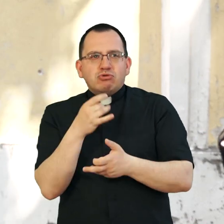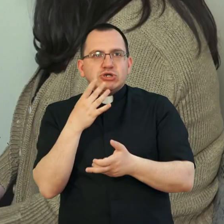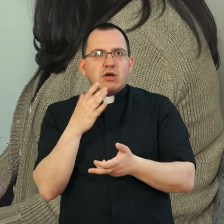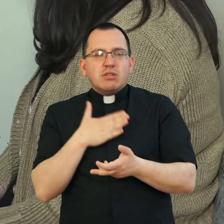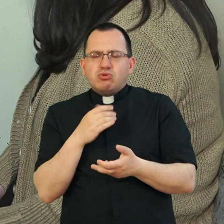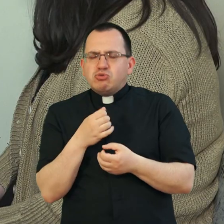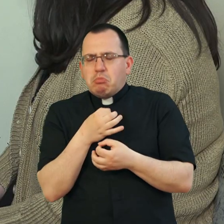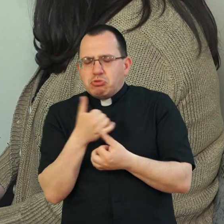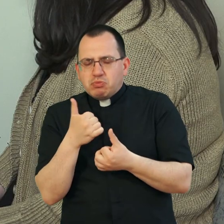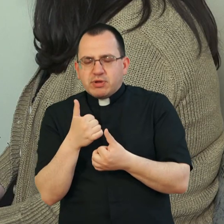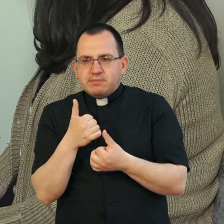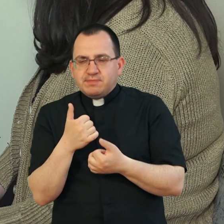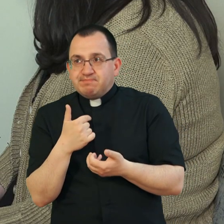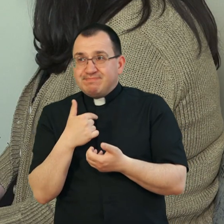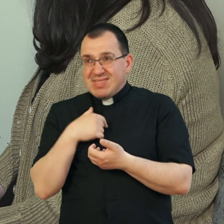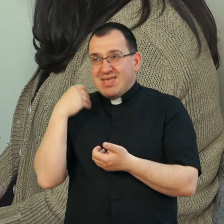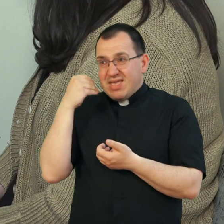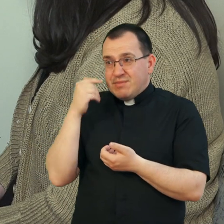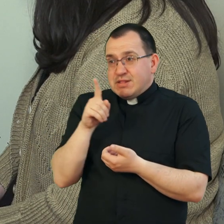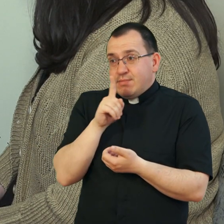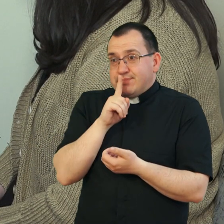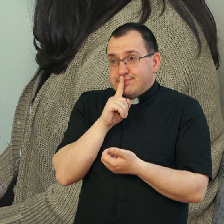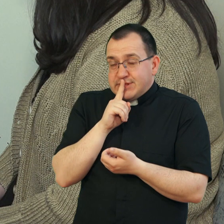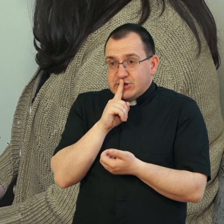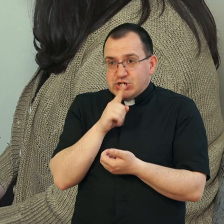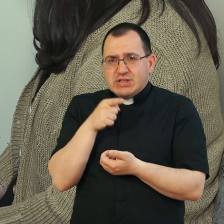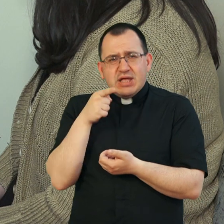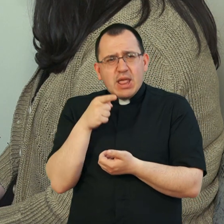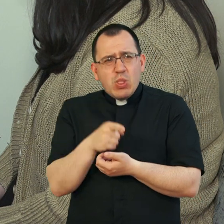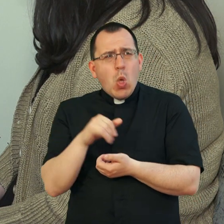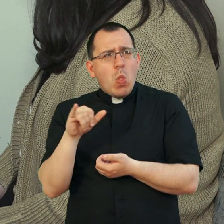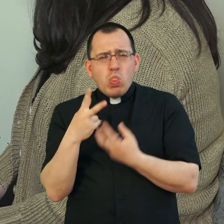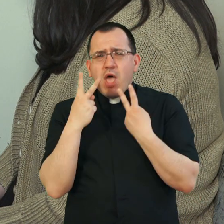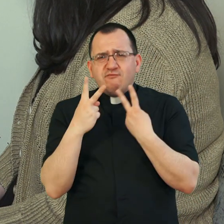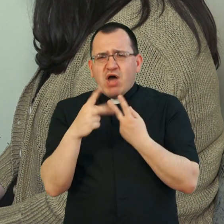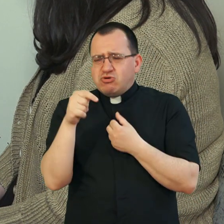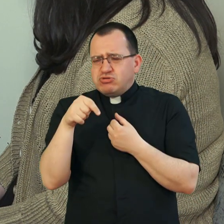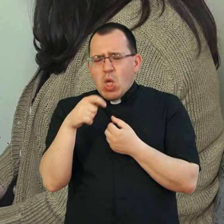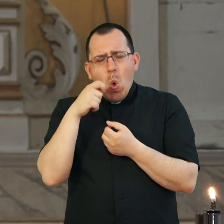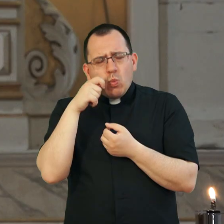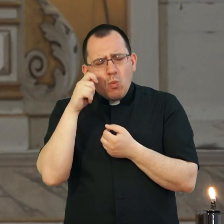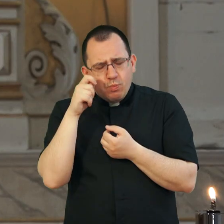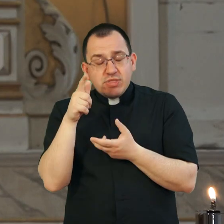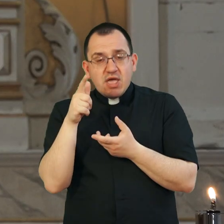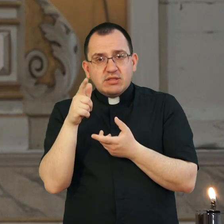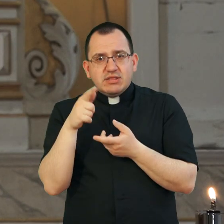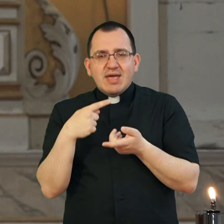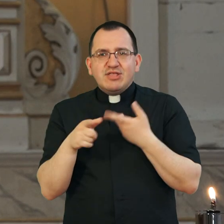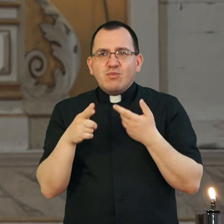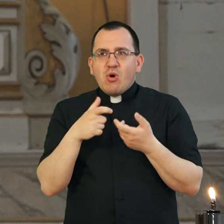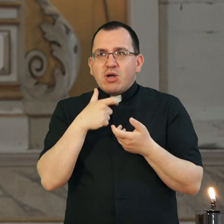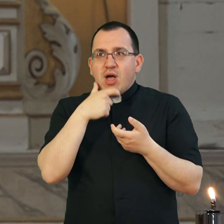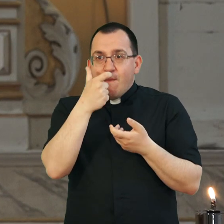iskustvo. Mislim da je baš ta tišina najveća i najposebnija karakteristika ovog bdjenja, jer tu se daje